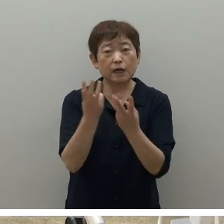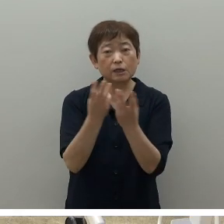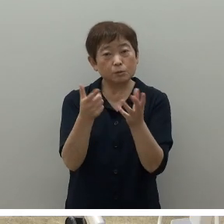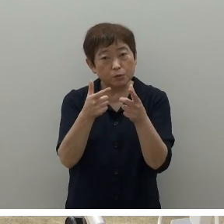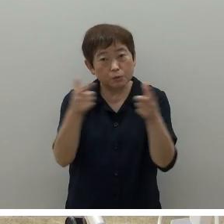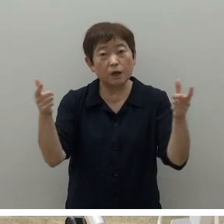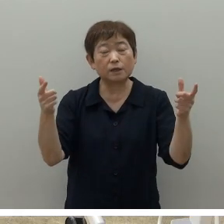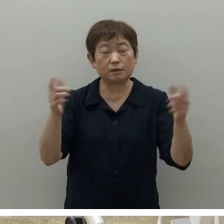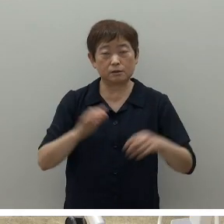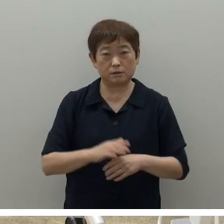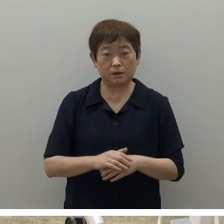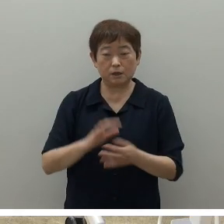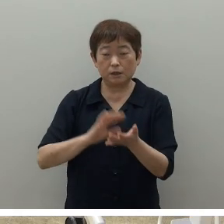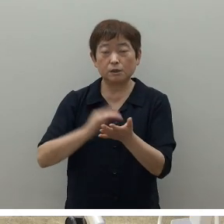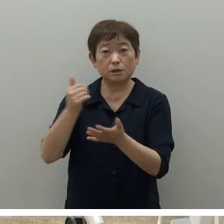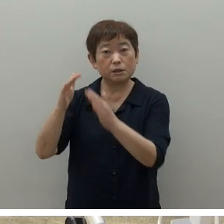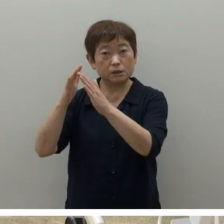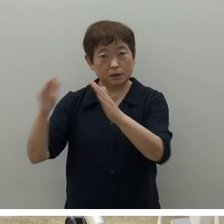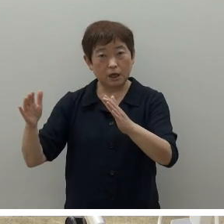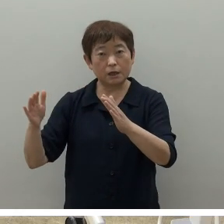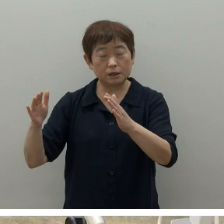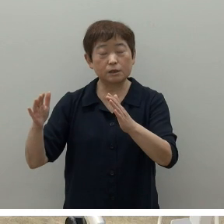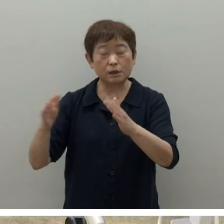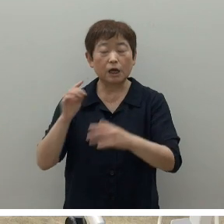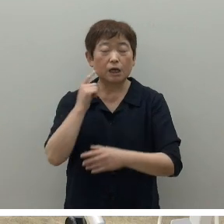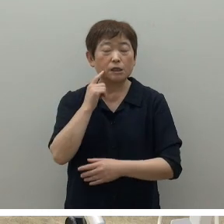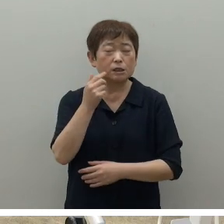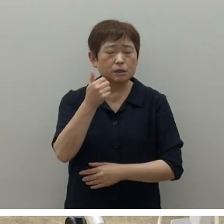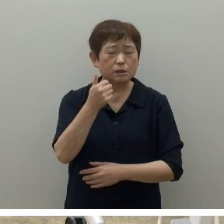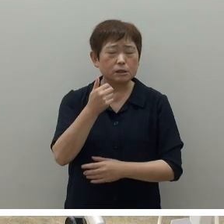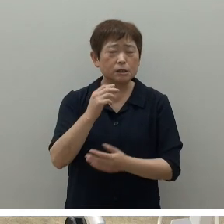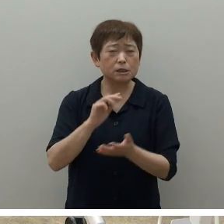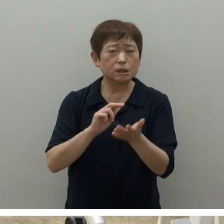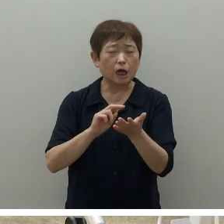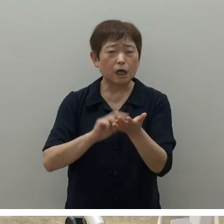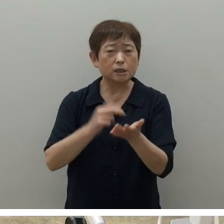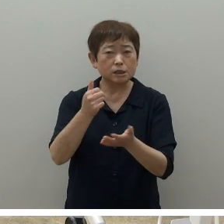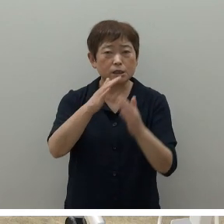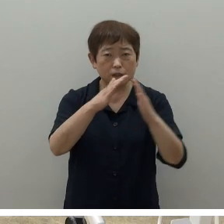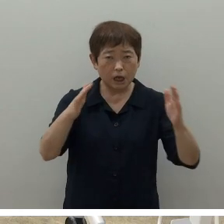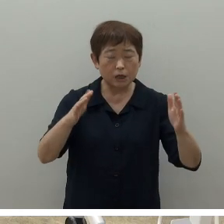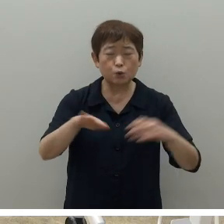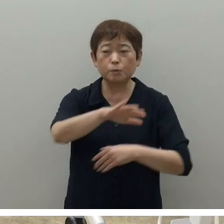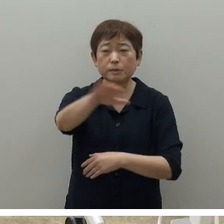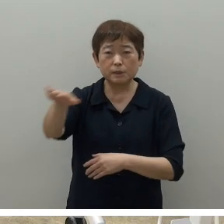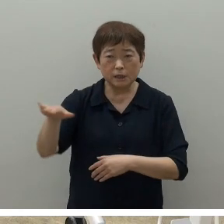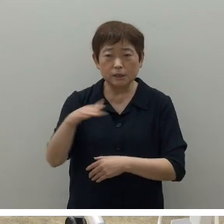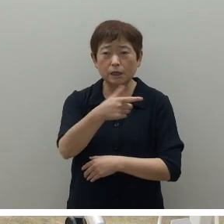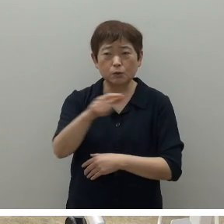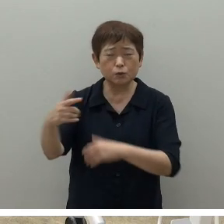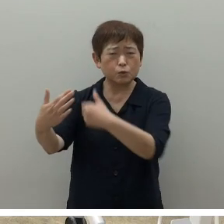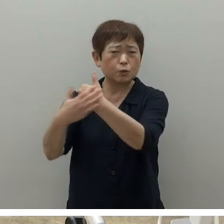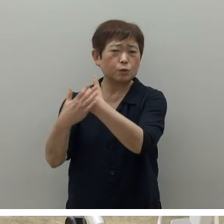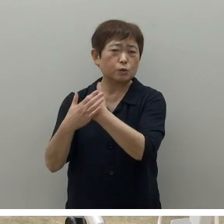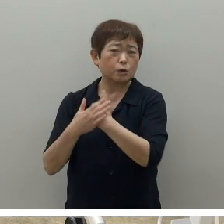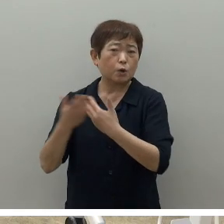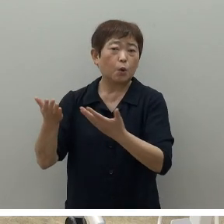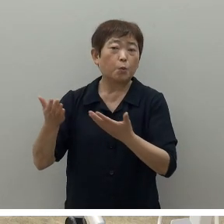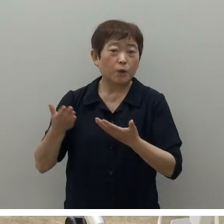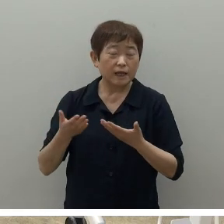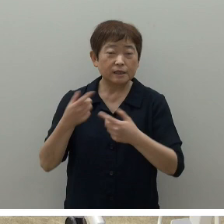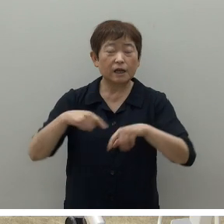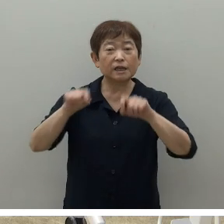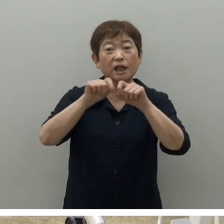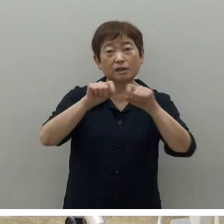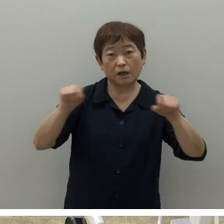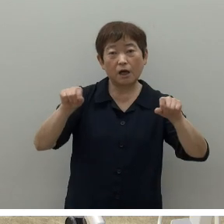これらにつきましてあの医師会の皆様をはじめ歯科医師会の皆様、あと県立医大の皆様、いろんな方にご協力していただい